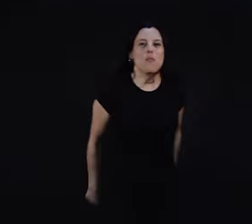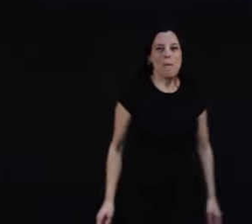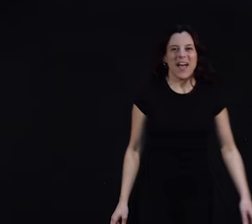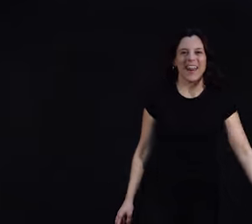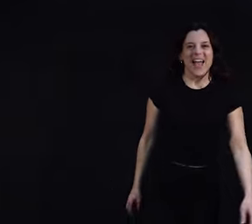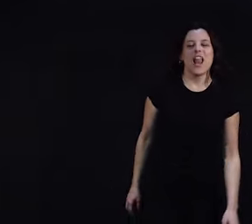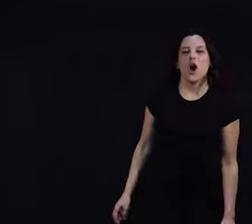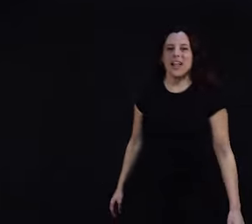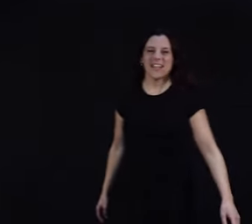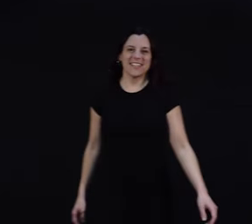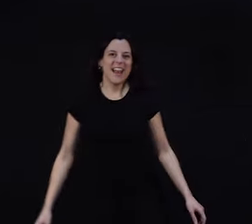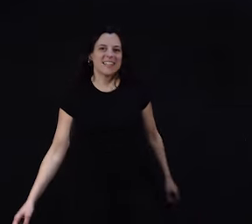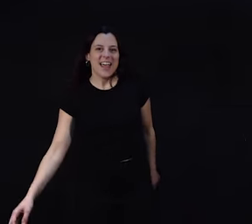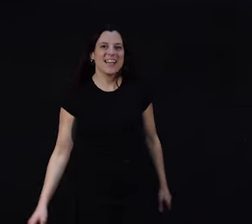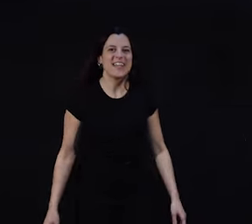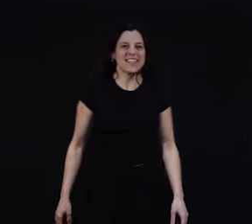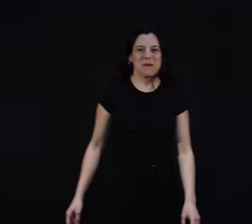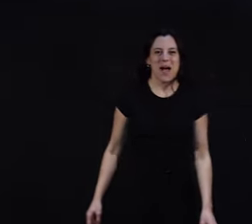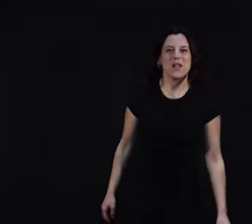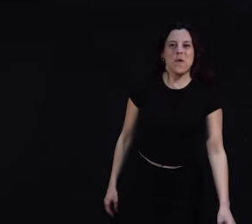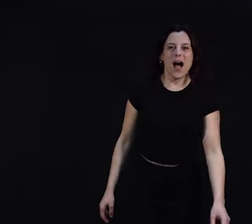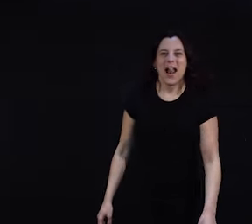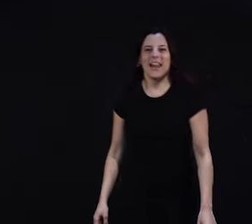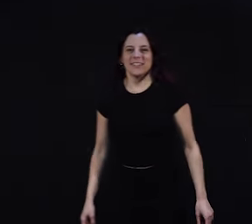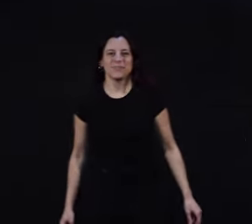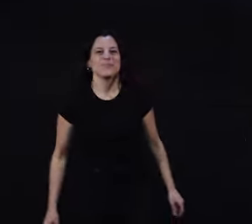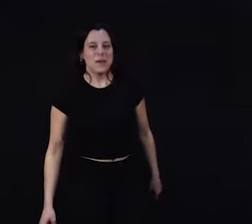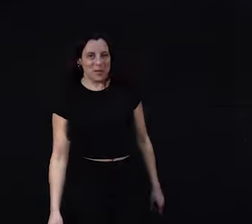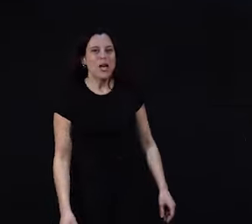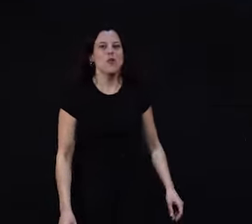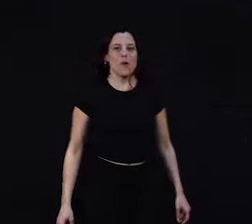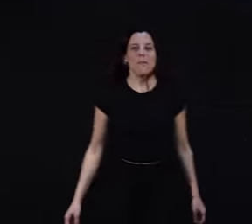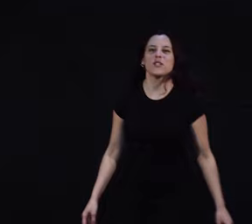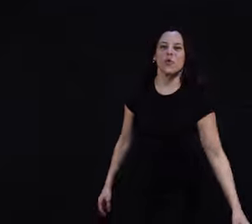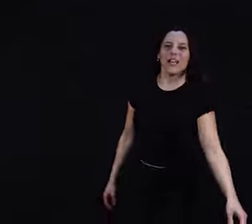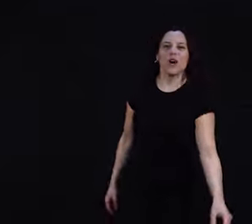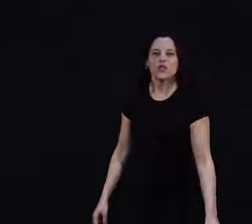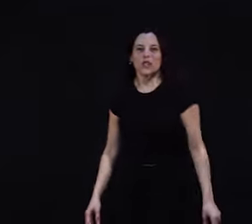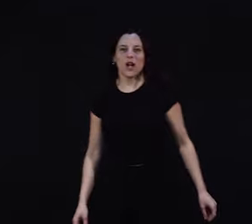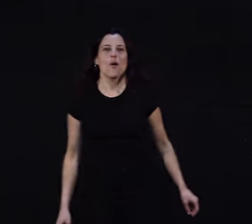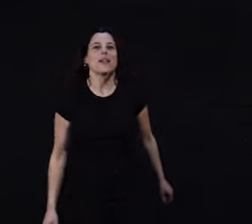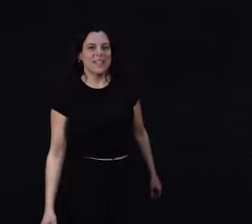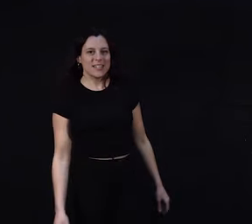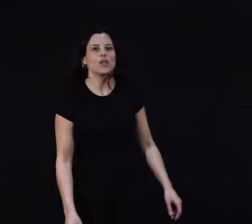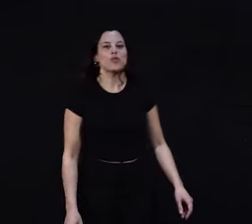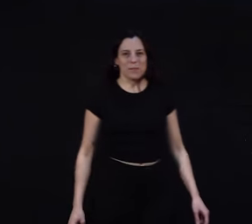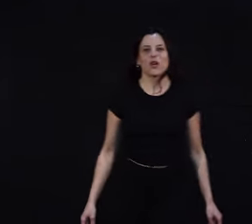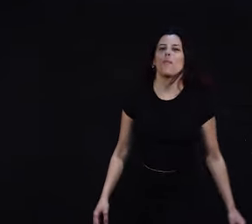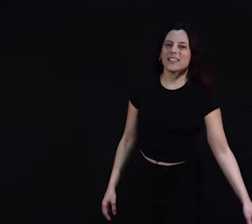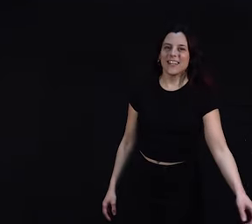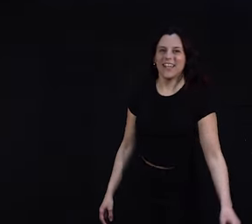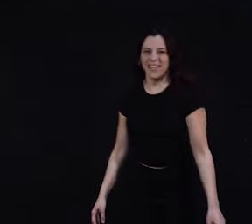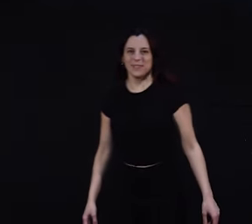Pensa en un home més real on els nens i les nenes s'estimen igual. Pensa en un home més bonic on jo sé com et sents i tu